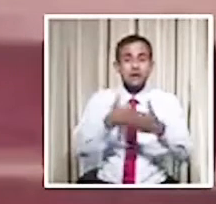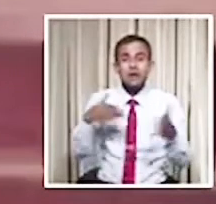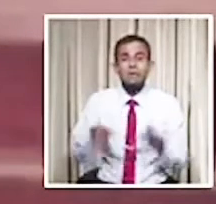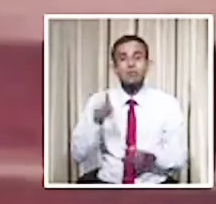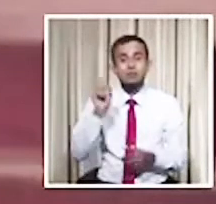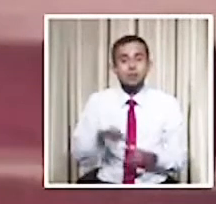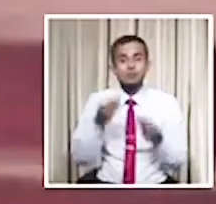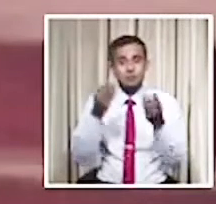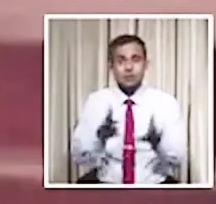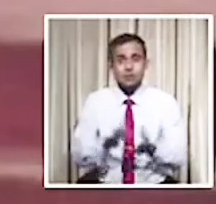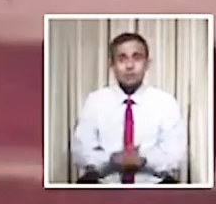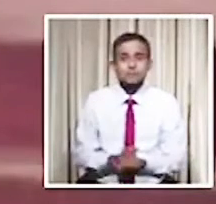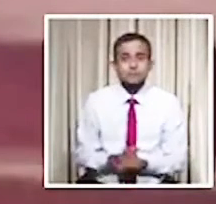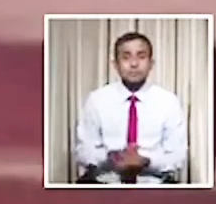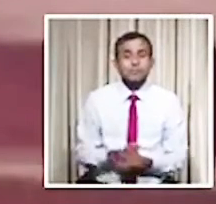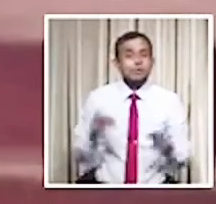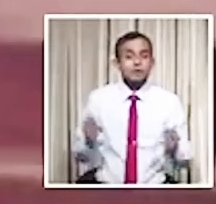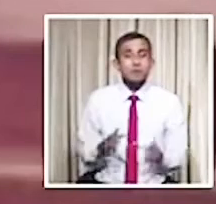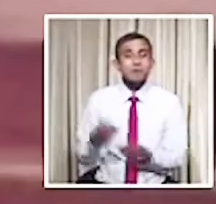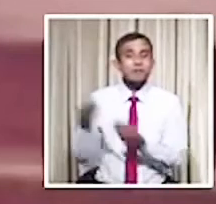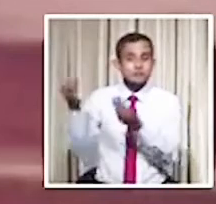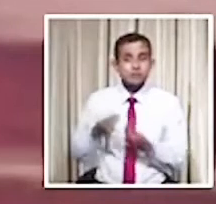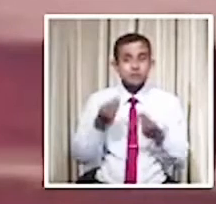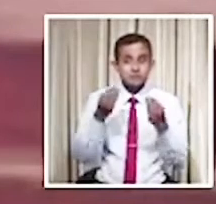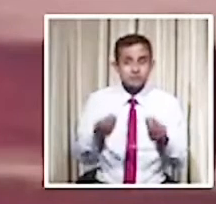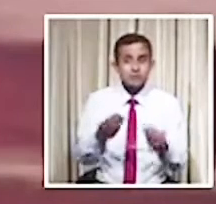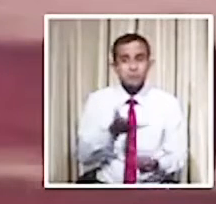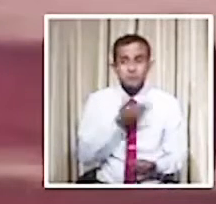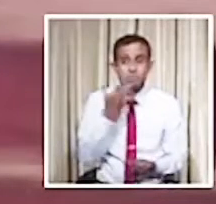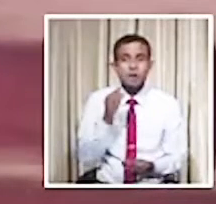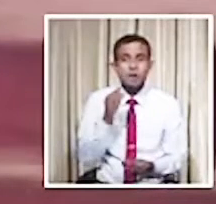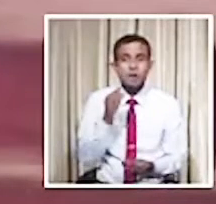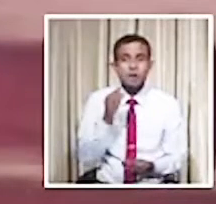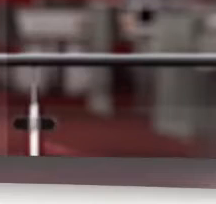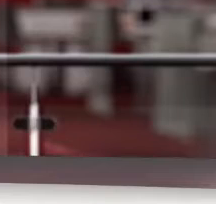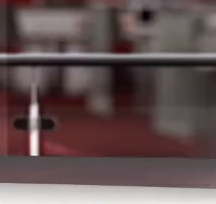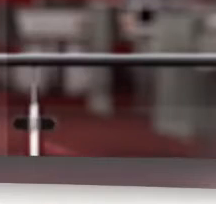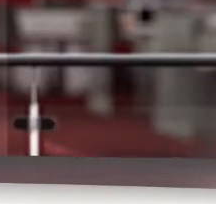අනුමැතිය ලබා දීලා තියෙනවා ඉතාමත් ඉක්මනින් මේටිය ගෙන්න ගන්න අපට පුළුවන්කම ලැබුණොත් මේ